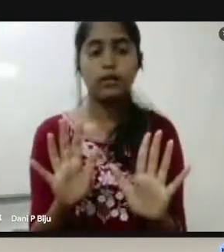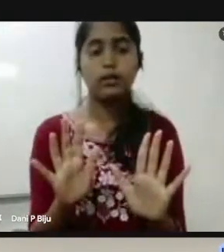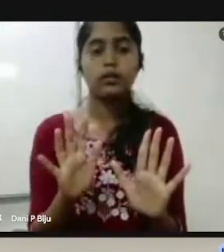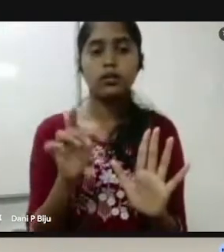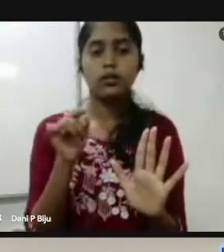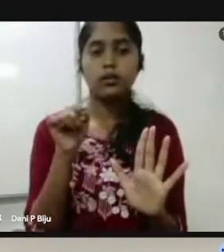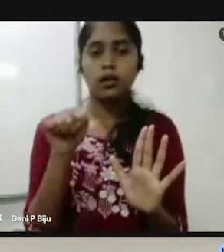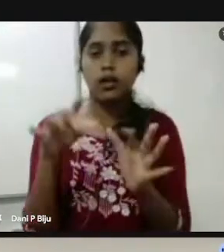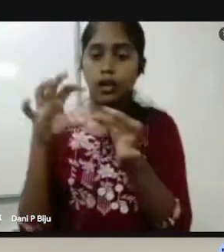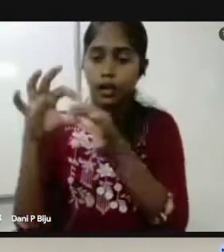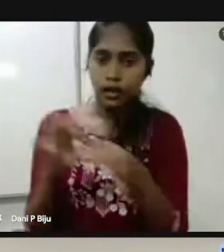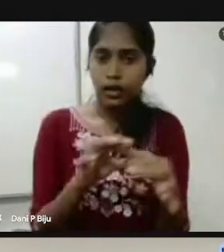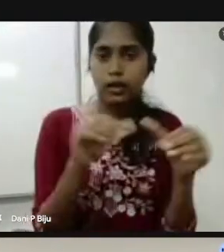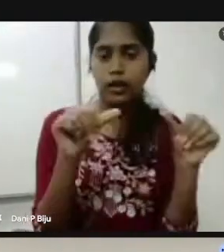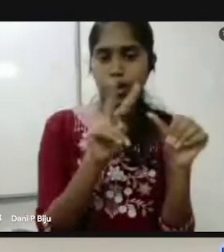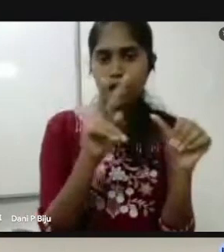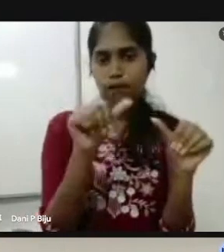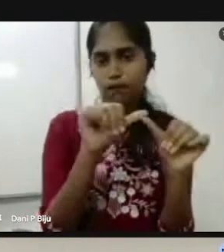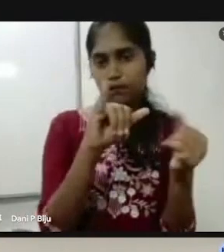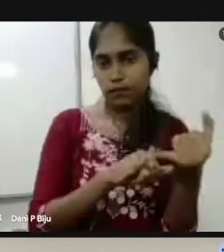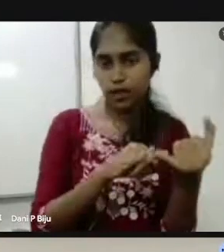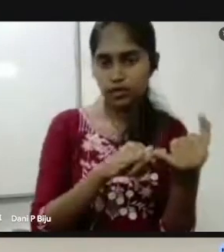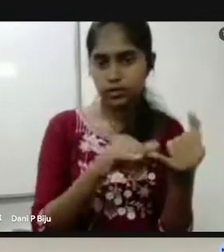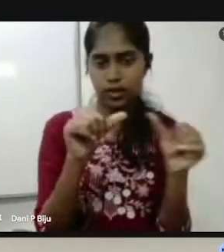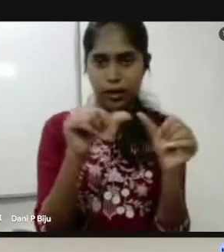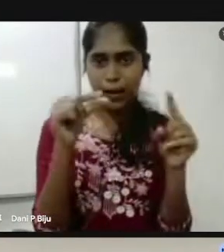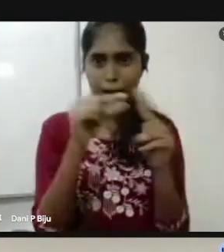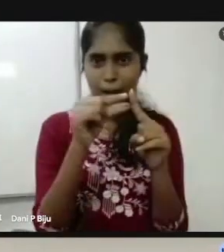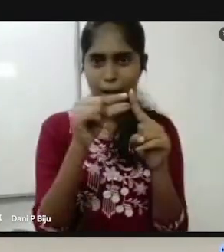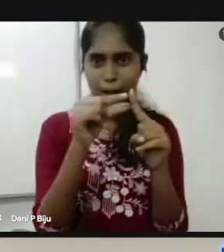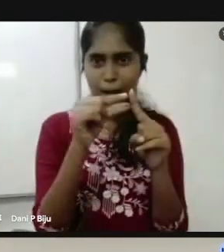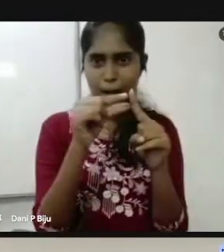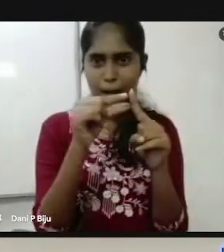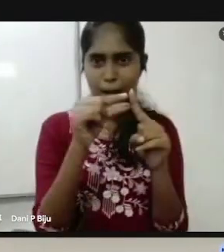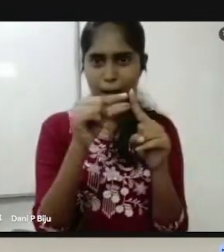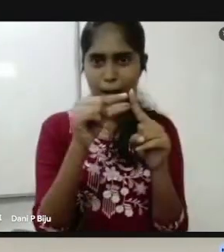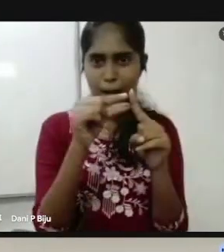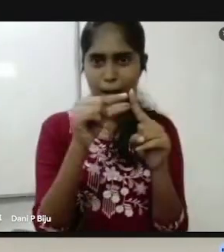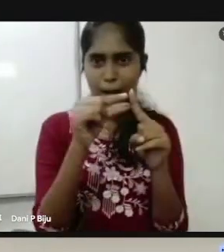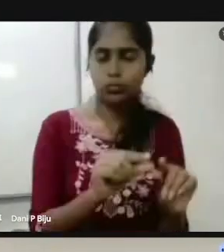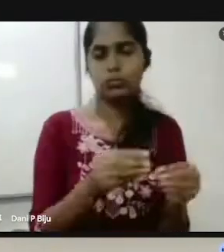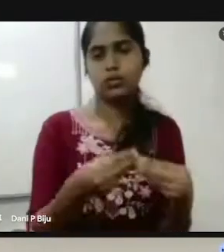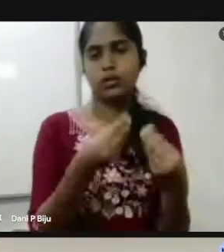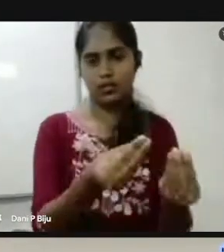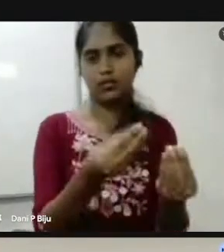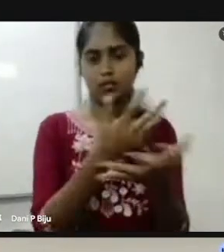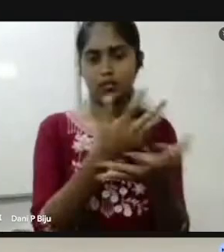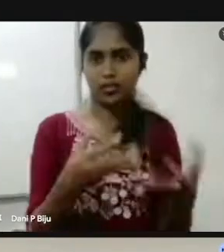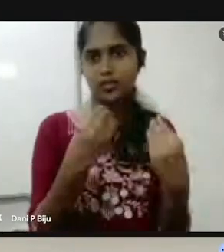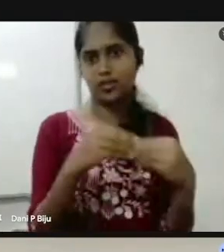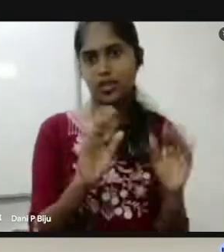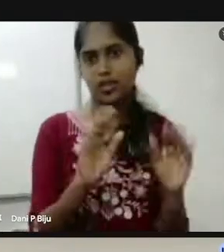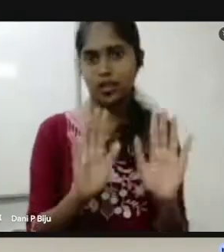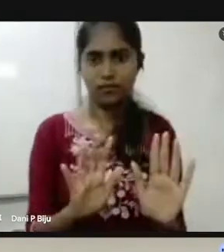നേരത്തെ പറഞ്ഞ ആവാസ് എന്ന് പറയുന്ന ആപ്ലിക്കേഷൻ ആണെങ്കിൽ അത് അവര് ഡിസ്കൗണ്ടഡ് പ്രൈസിനാണ് എല്ലാവർക്കും കൊടുക്കുന്നത്. അപ്പൊ